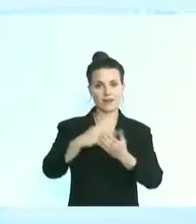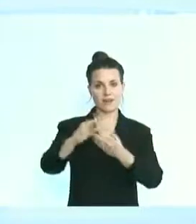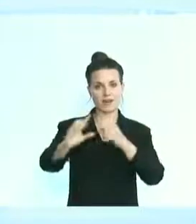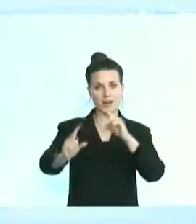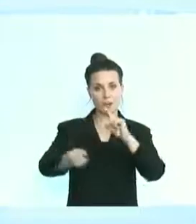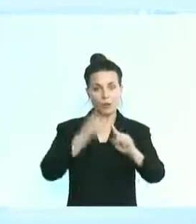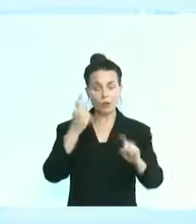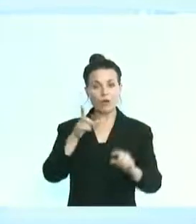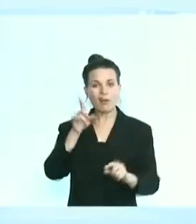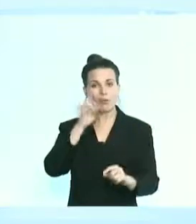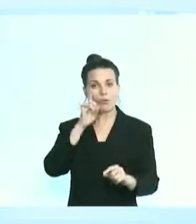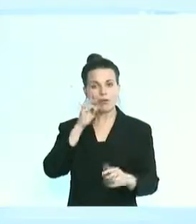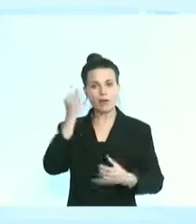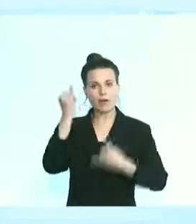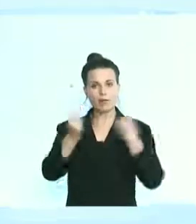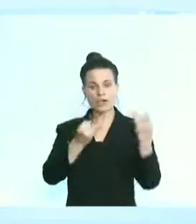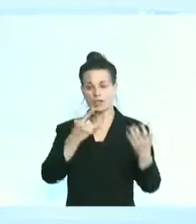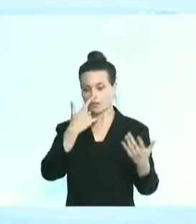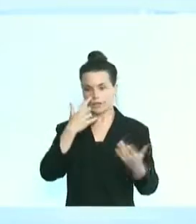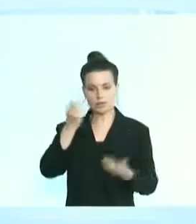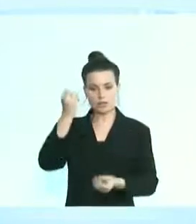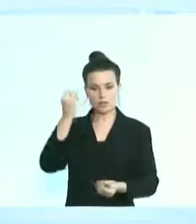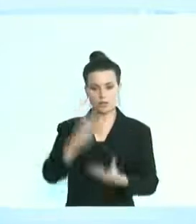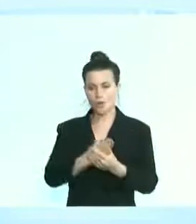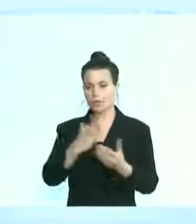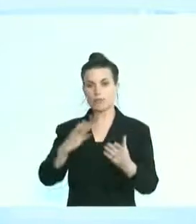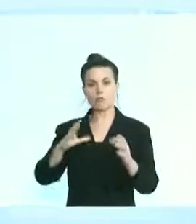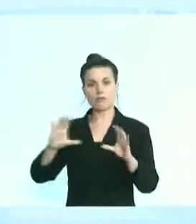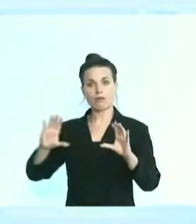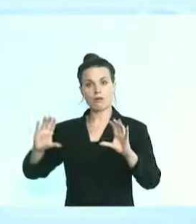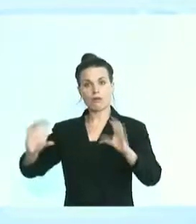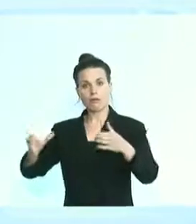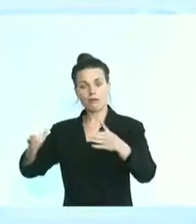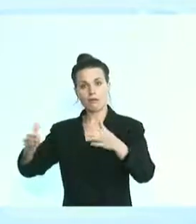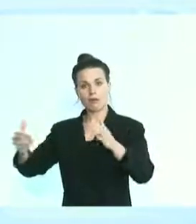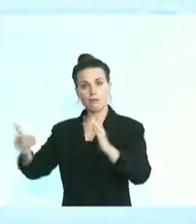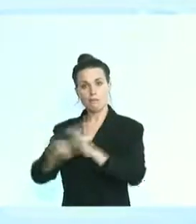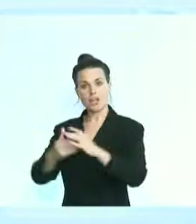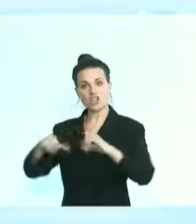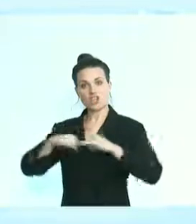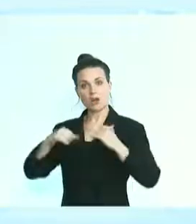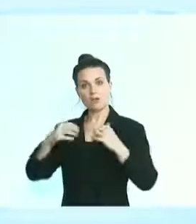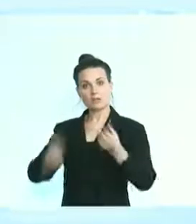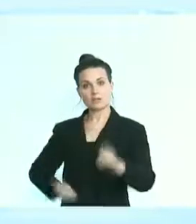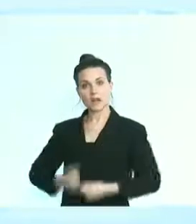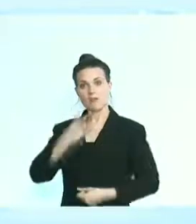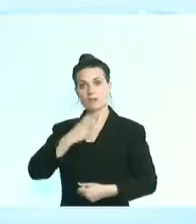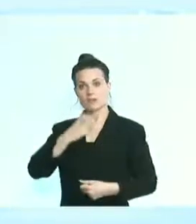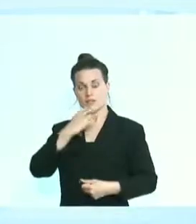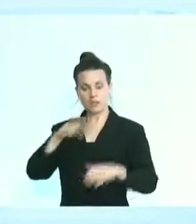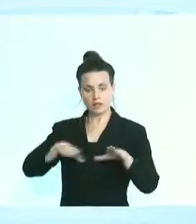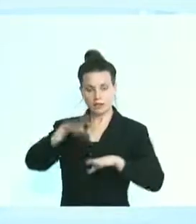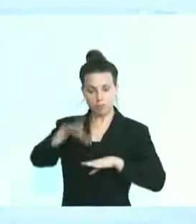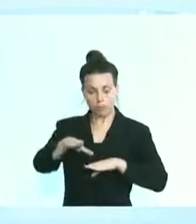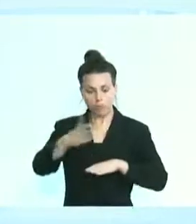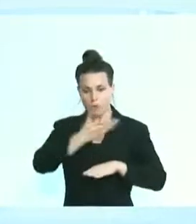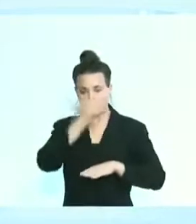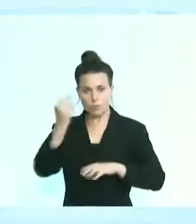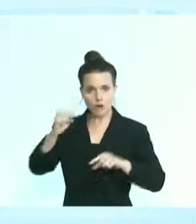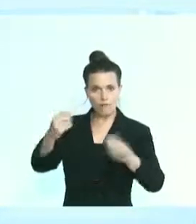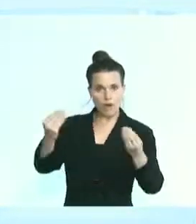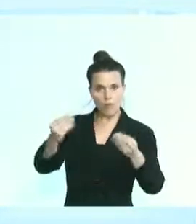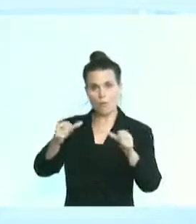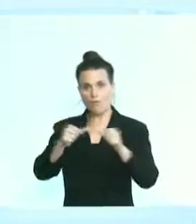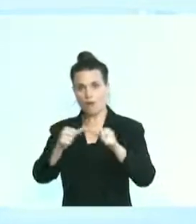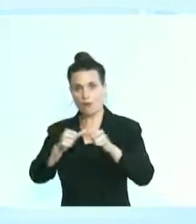emmener quelque part demain avec 1000 services civiques vers l'inconnu. Donc, encore une fois, je vous remercie,